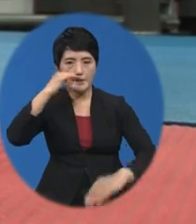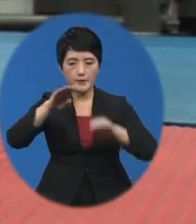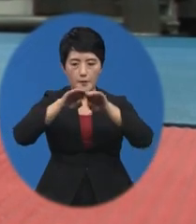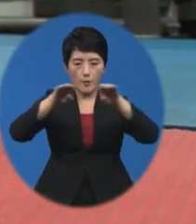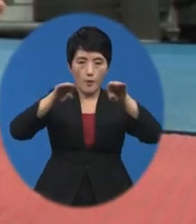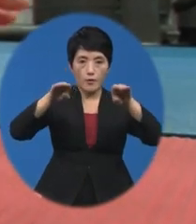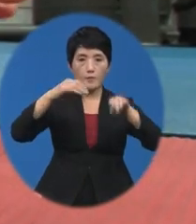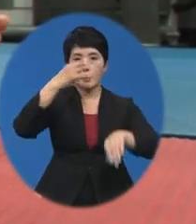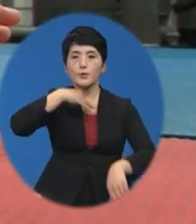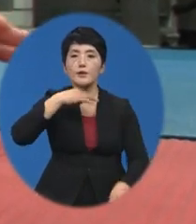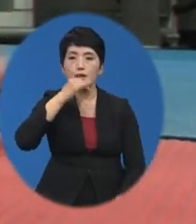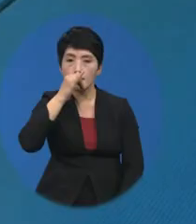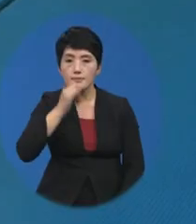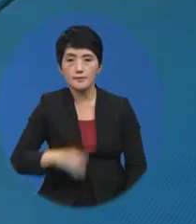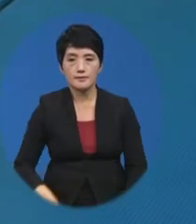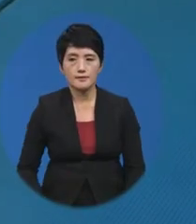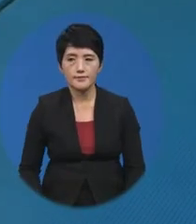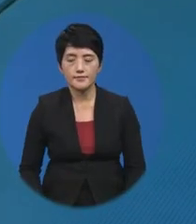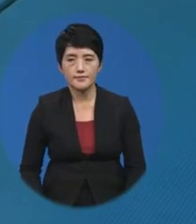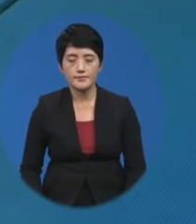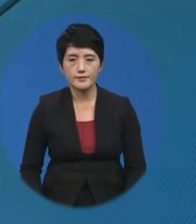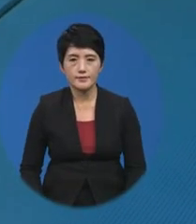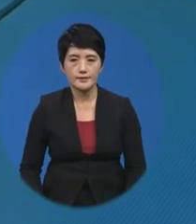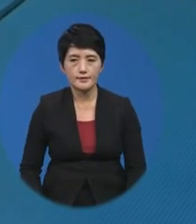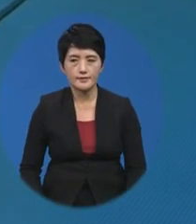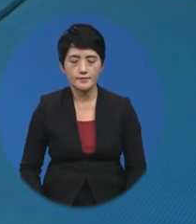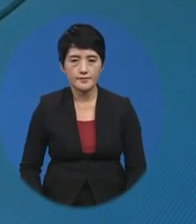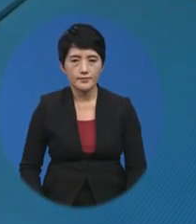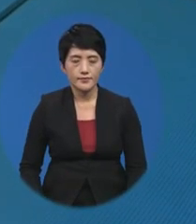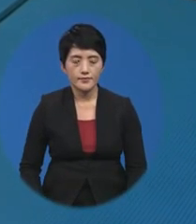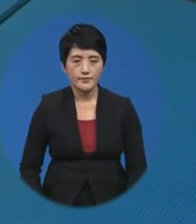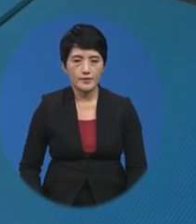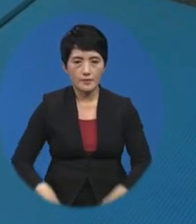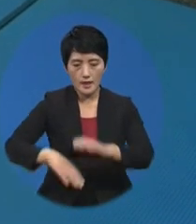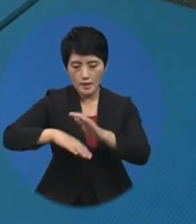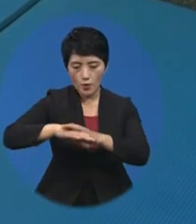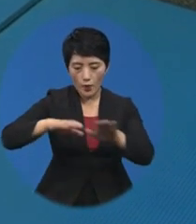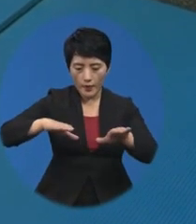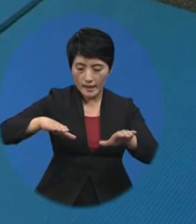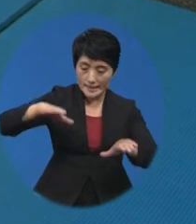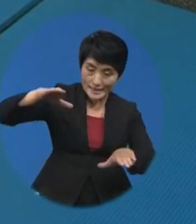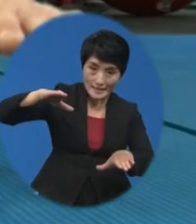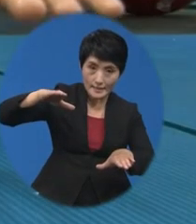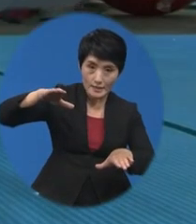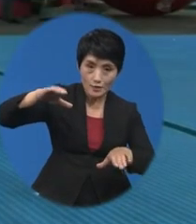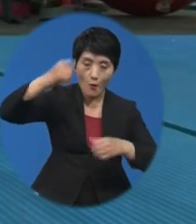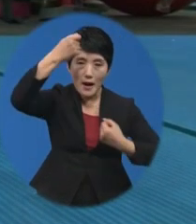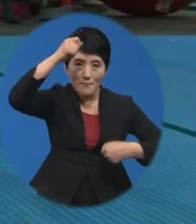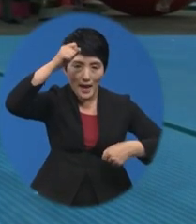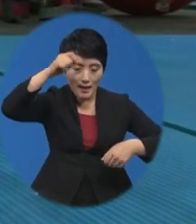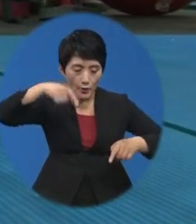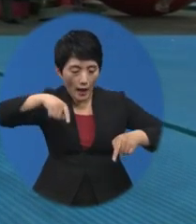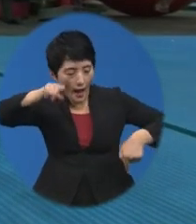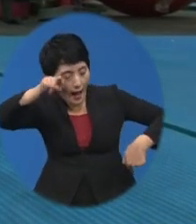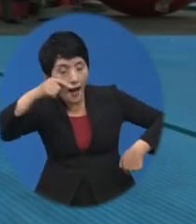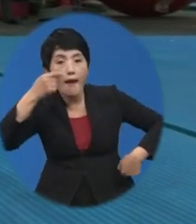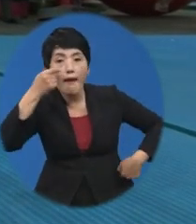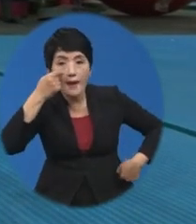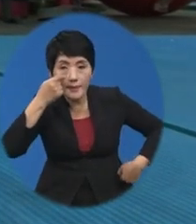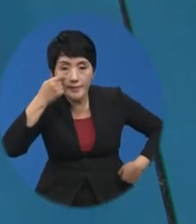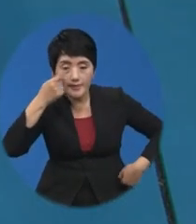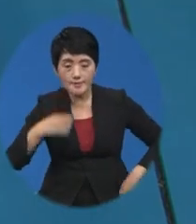효과가 있는데요. 좀 더 익숙해지면 한 손과 반대편 무릎을 동시에 드는 응용 동작도